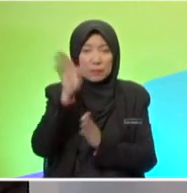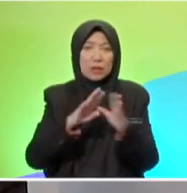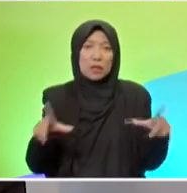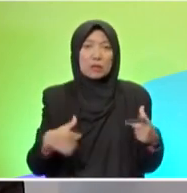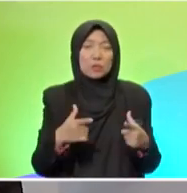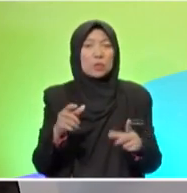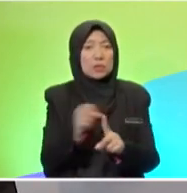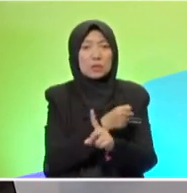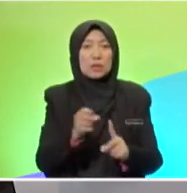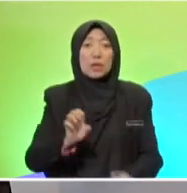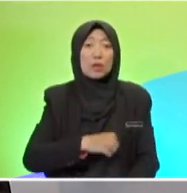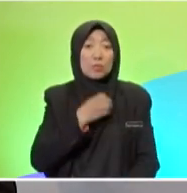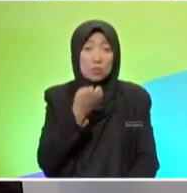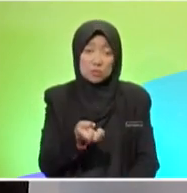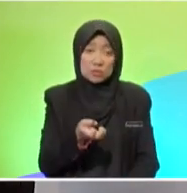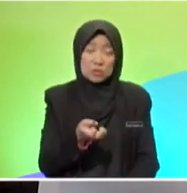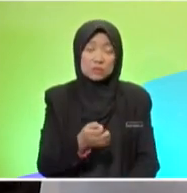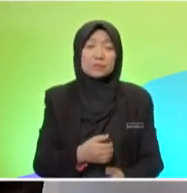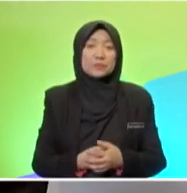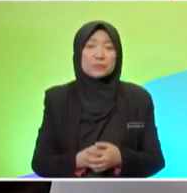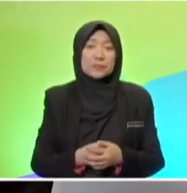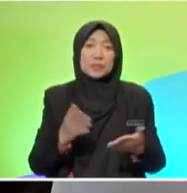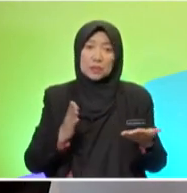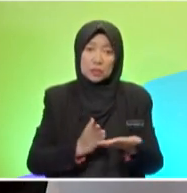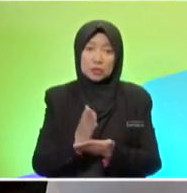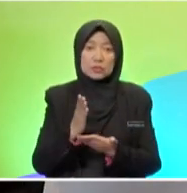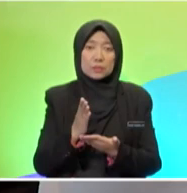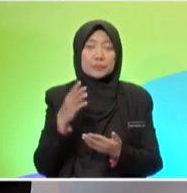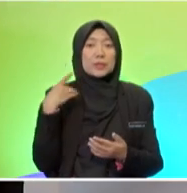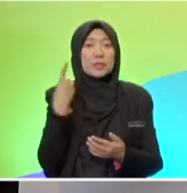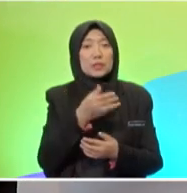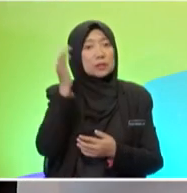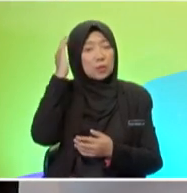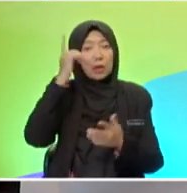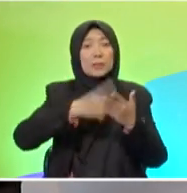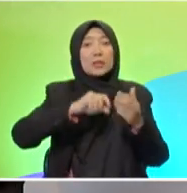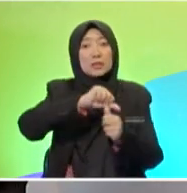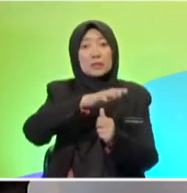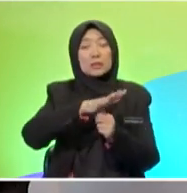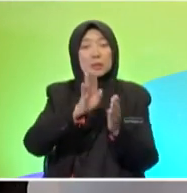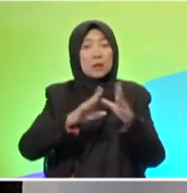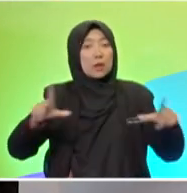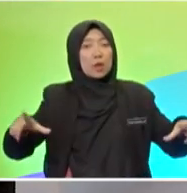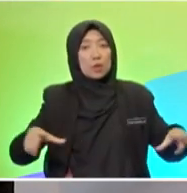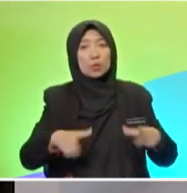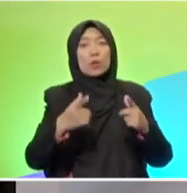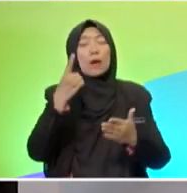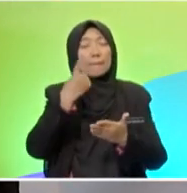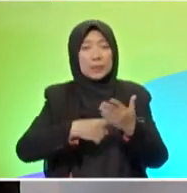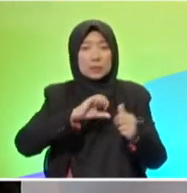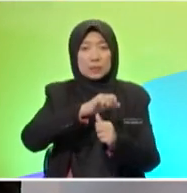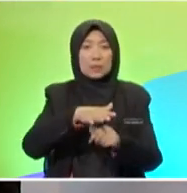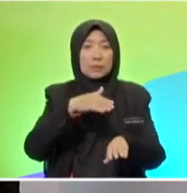kamera betul jadi yang seterusnya pula kita tahu tentang apa kesan bila berlaku seperti ini apa kesan kepada diri kita